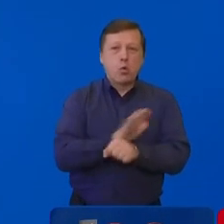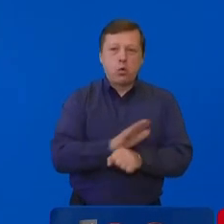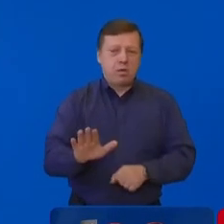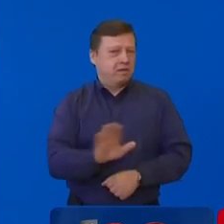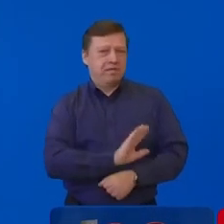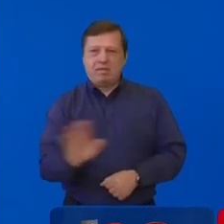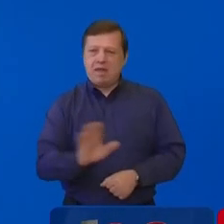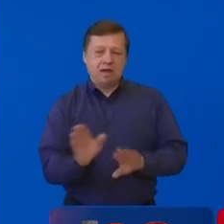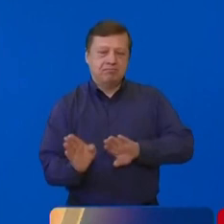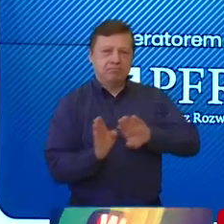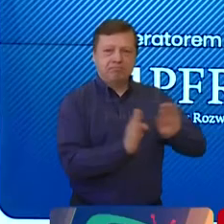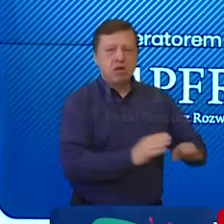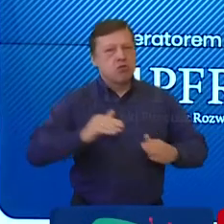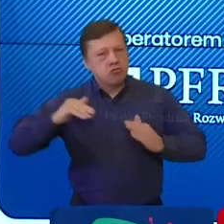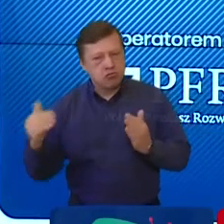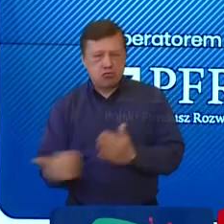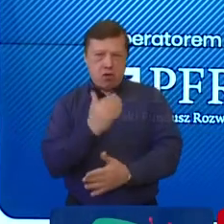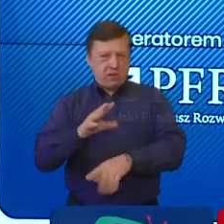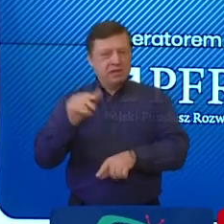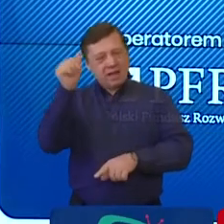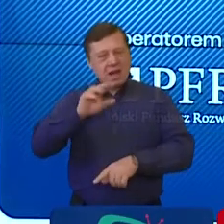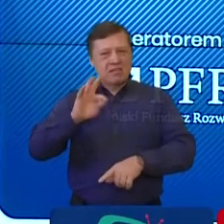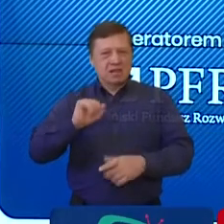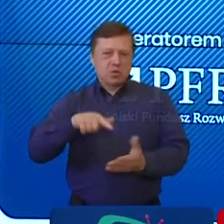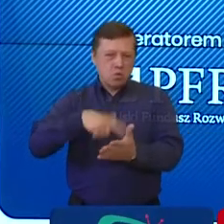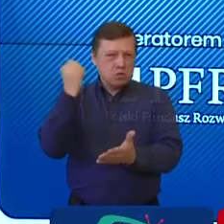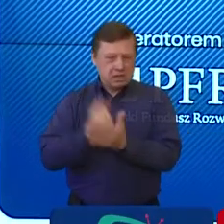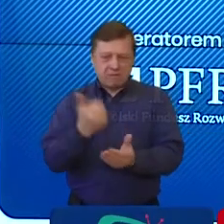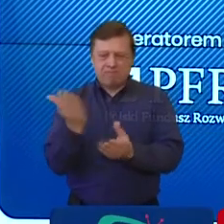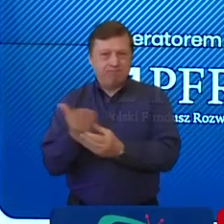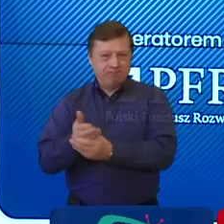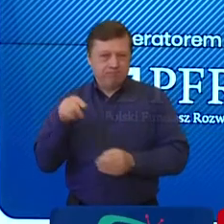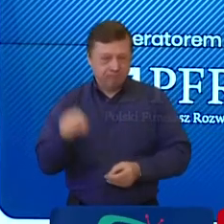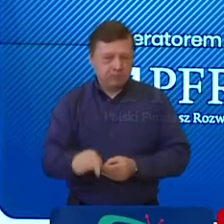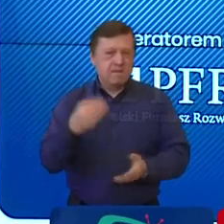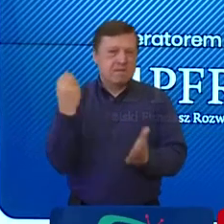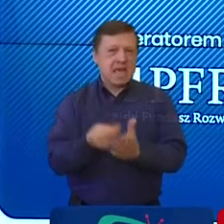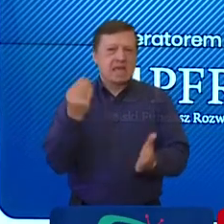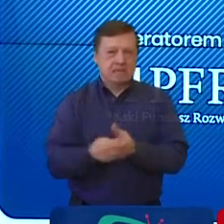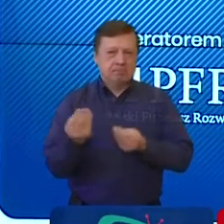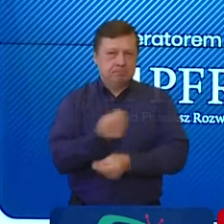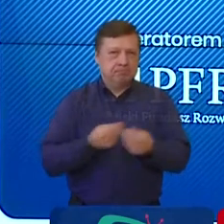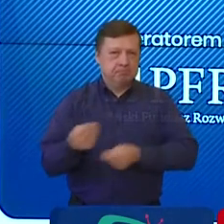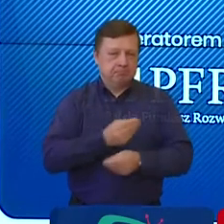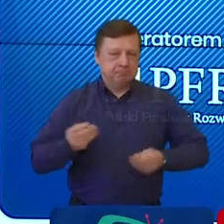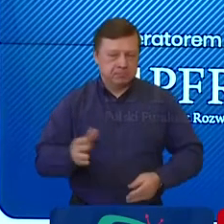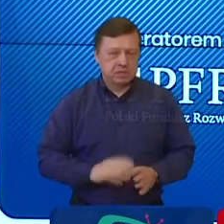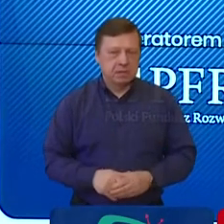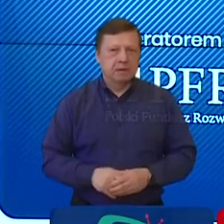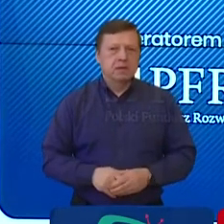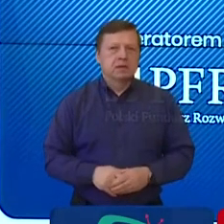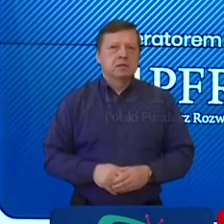nową tarczę finansową. Tarczę, która łącznie z poprzednim programem sięgnie swoim rozmiarem,